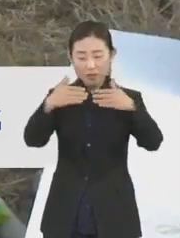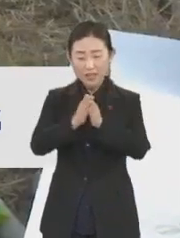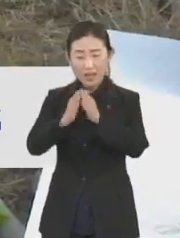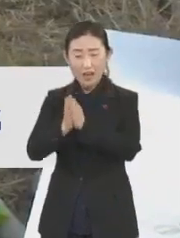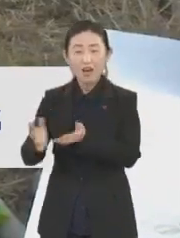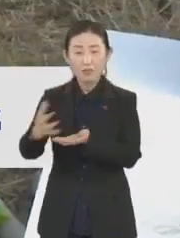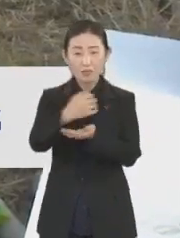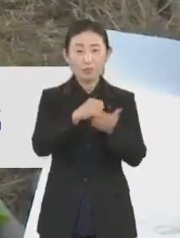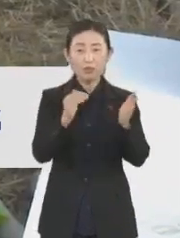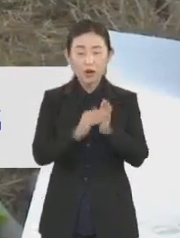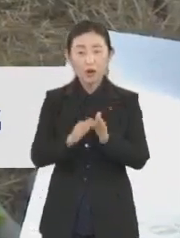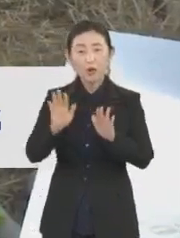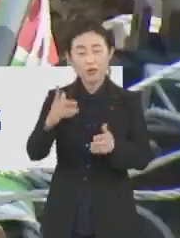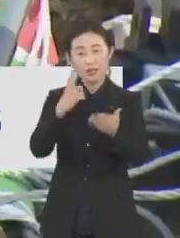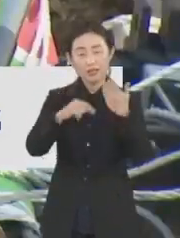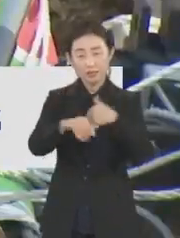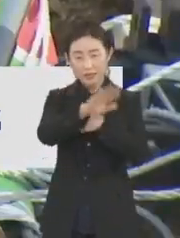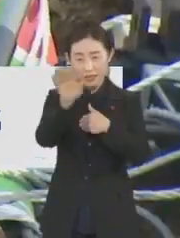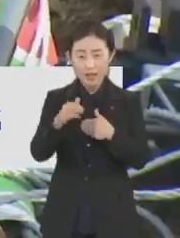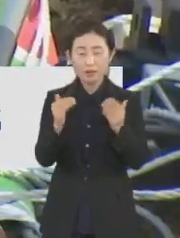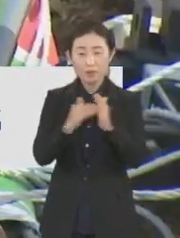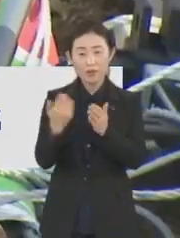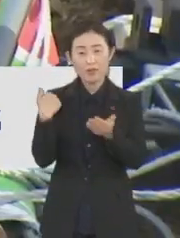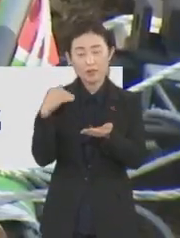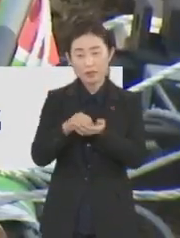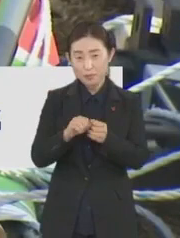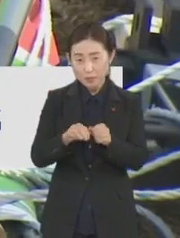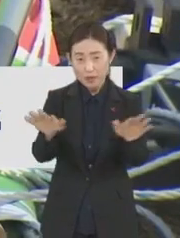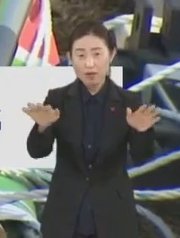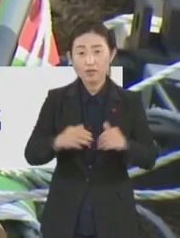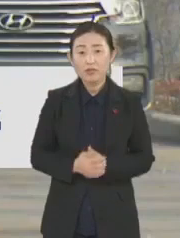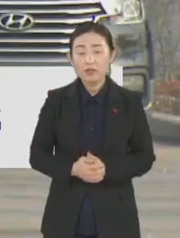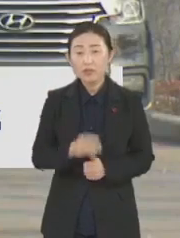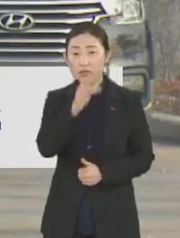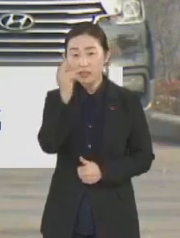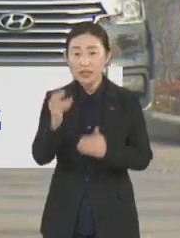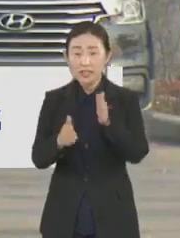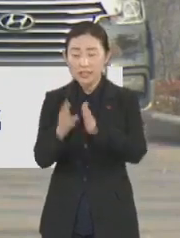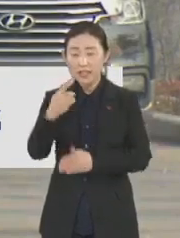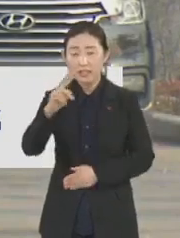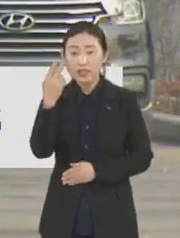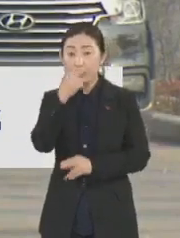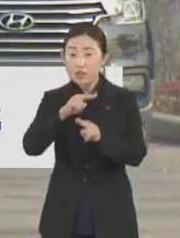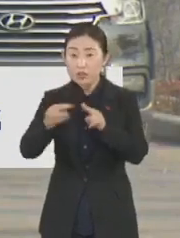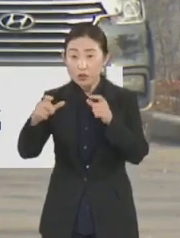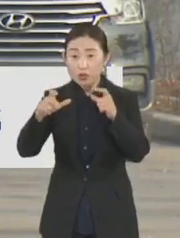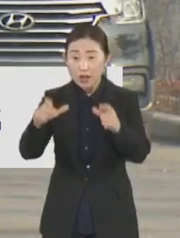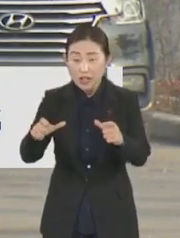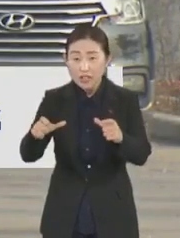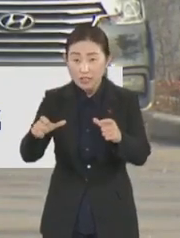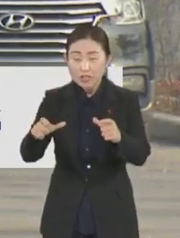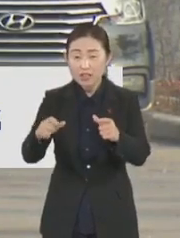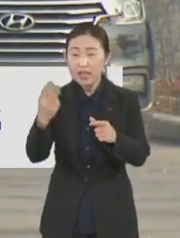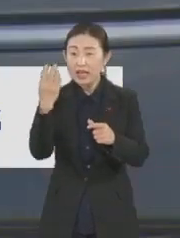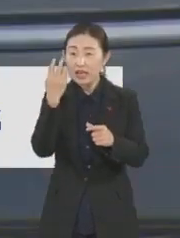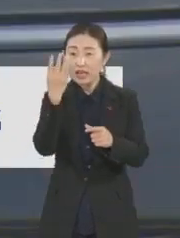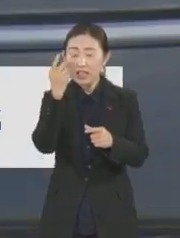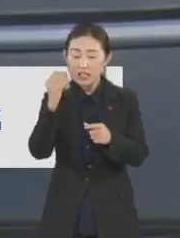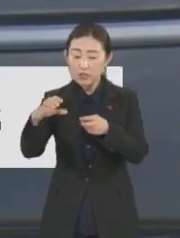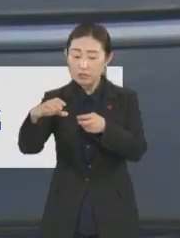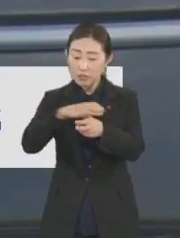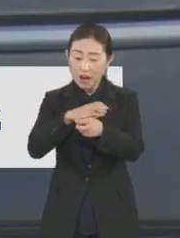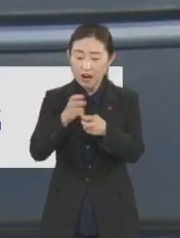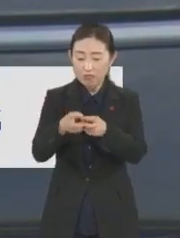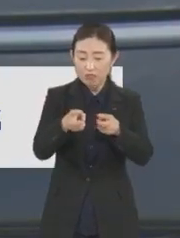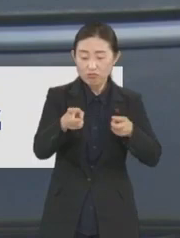철거하는 등 오늘 오전 현장을 정리한 뒤 빠져나갔습니다 서산시 대산석유화학단지 현대오일뱅크 공장